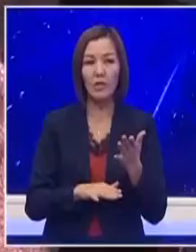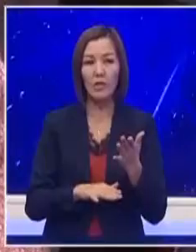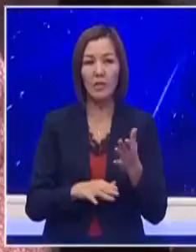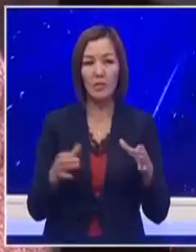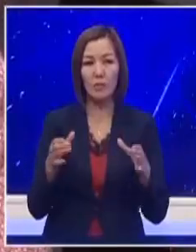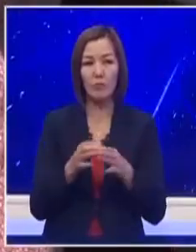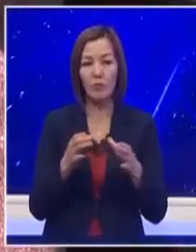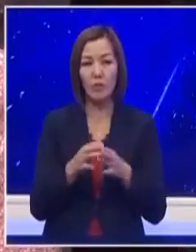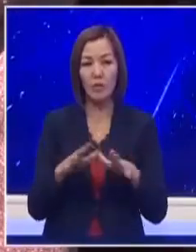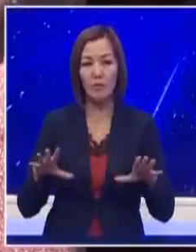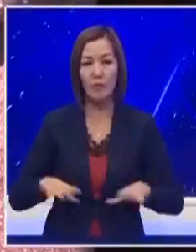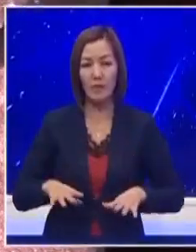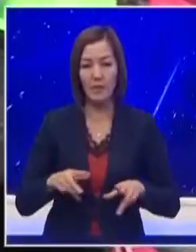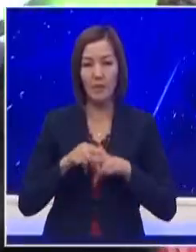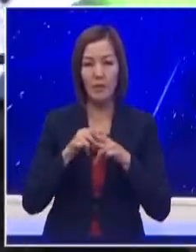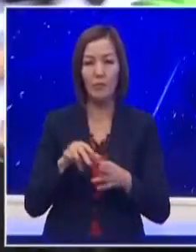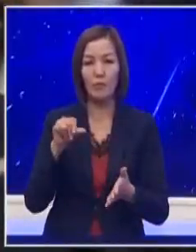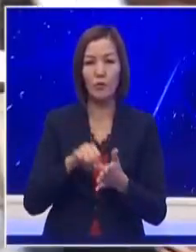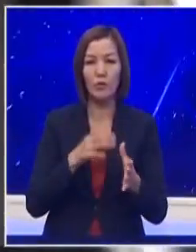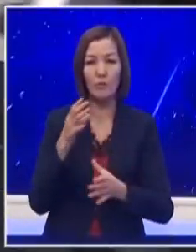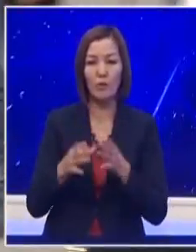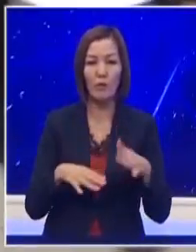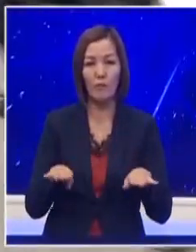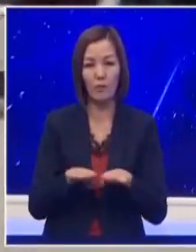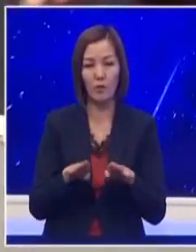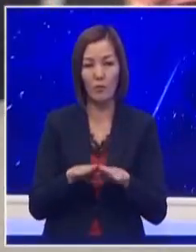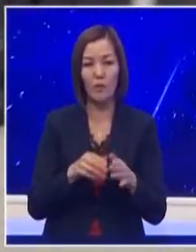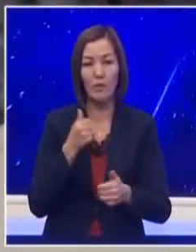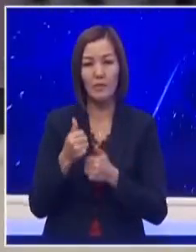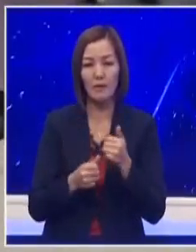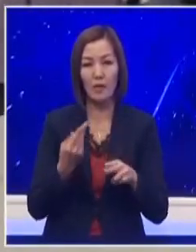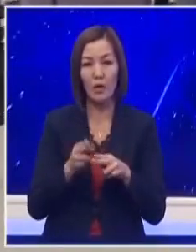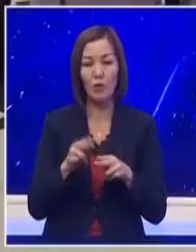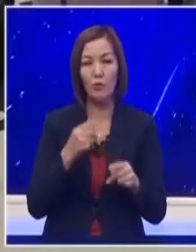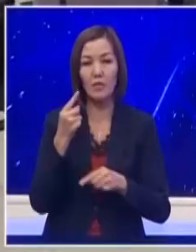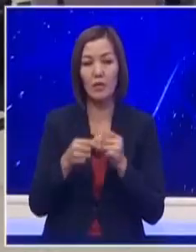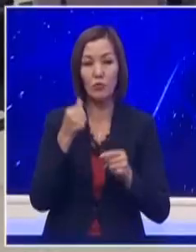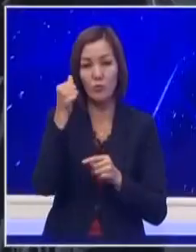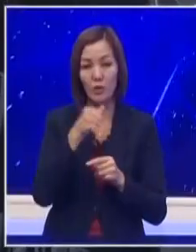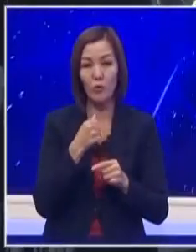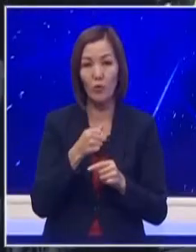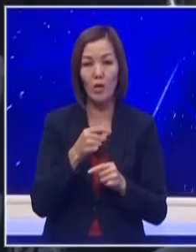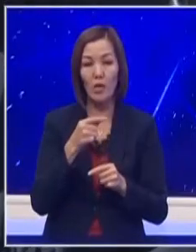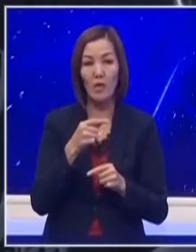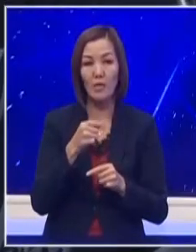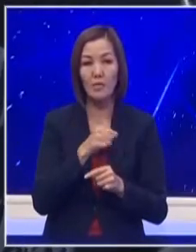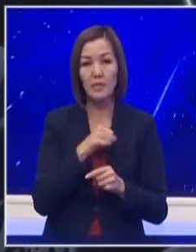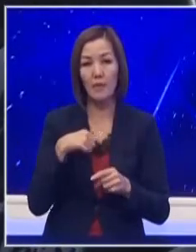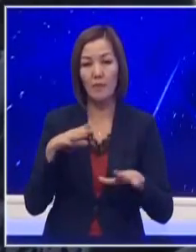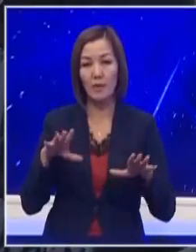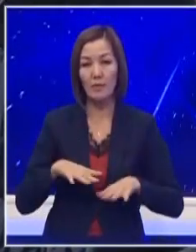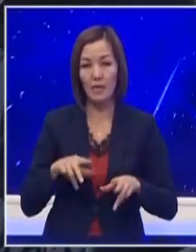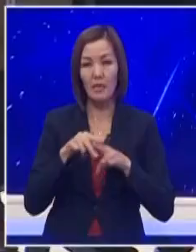сборная теперь наездники хотят принять участие в мировом подобном первенстве которое пройдет в следующем году по словам самих всадников